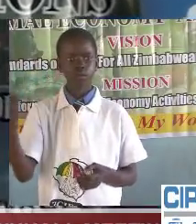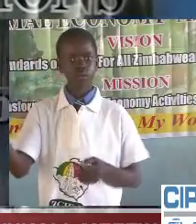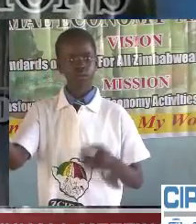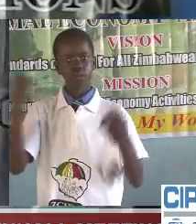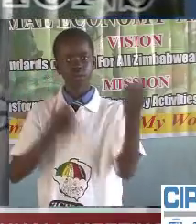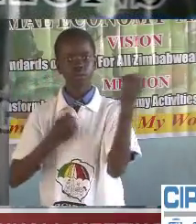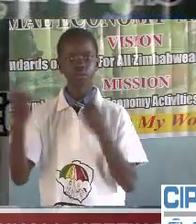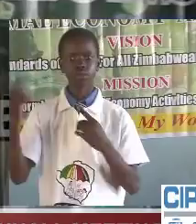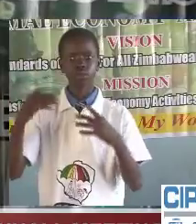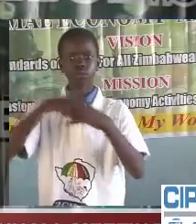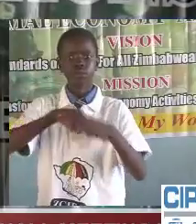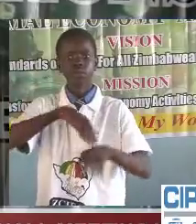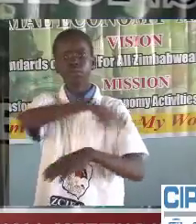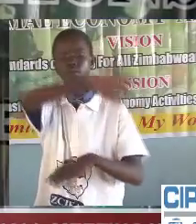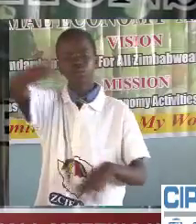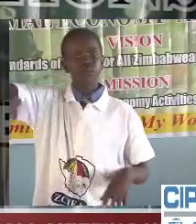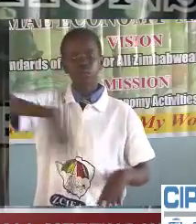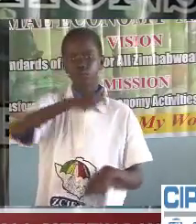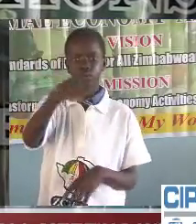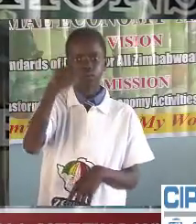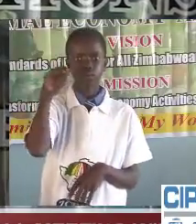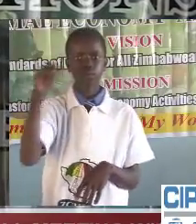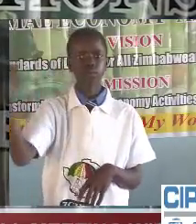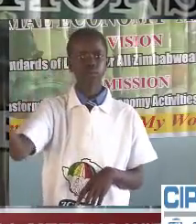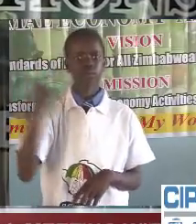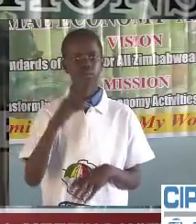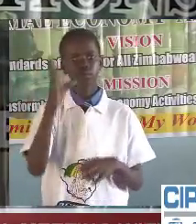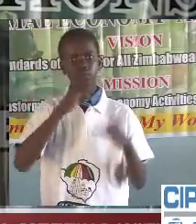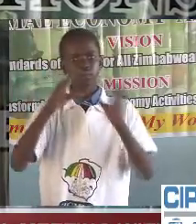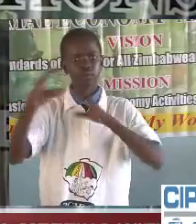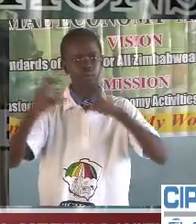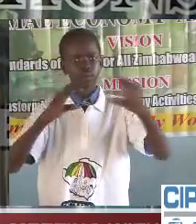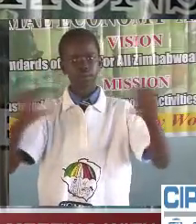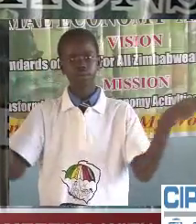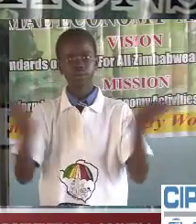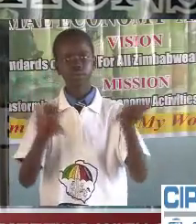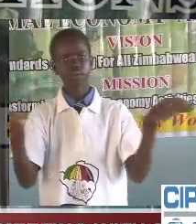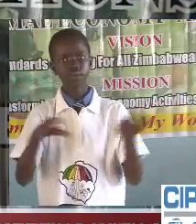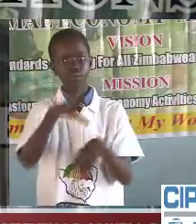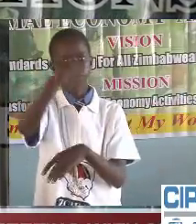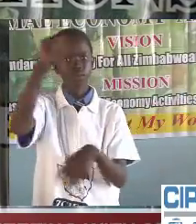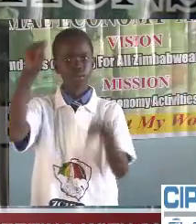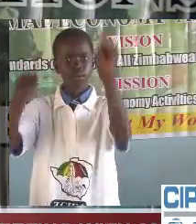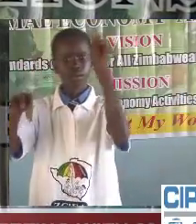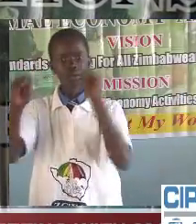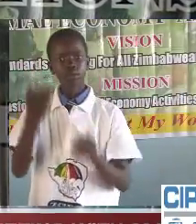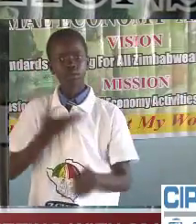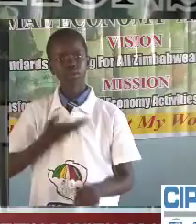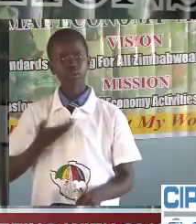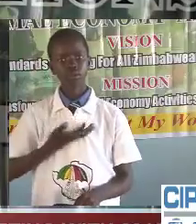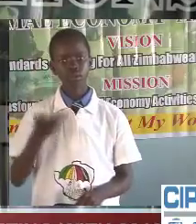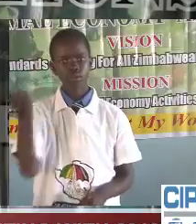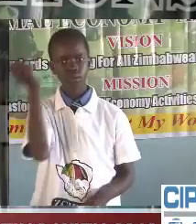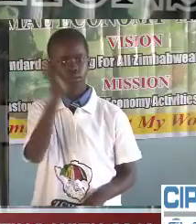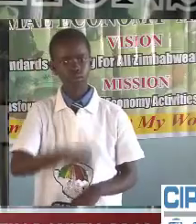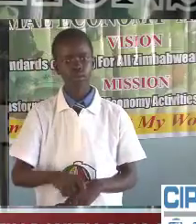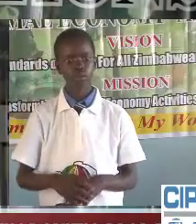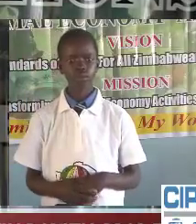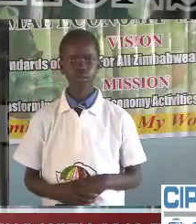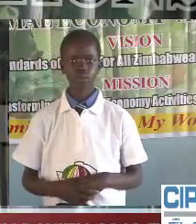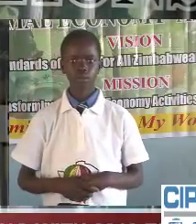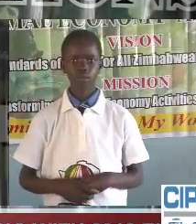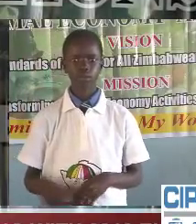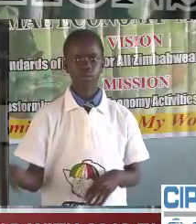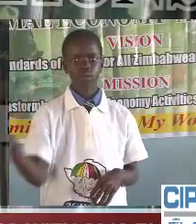zviri kutenderera munyika yedu yeZimbabwe tiri rimwe vegutawo rakasarudzwa kuti tiite program iyoyi. Saka